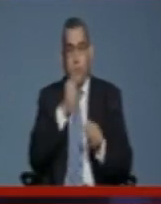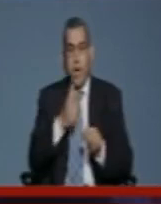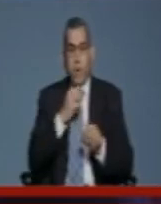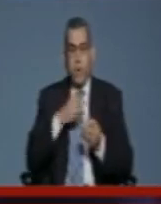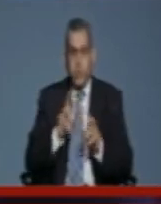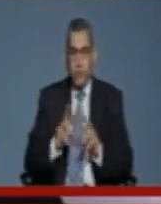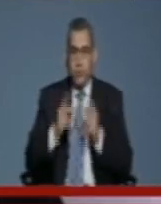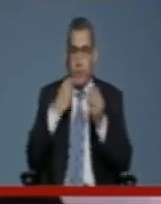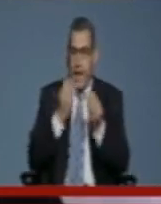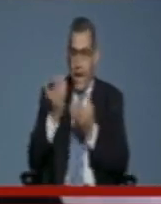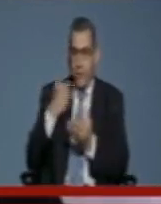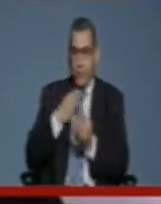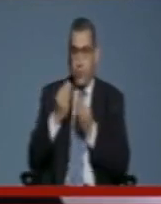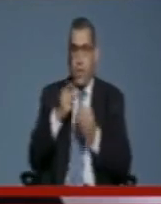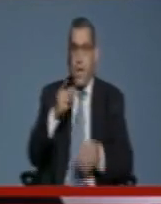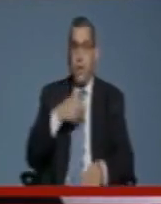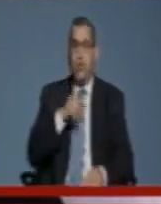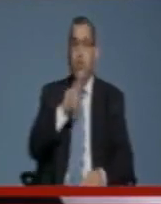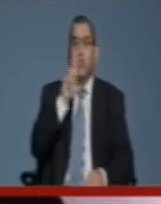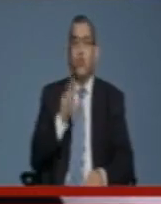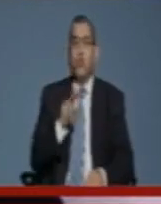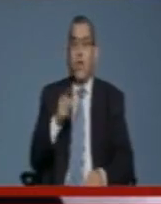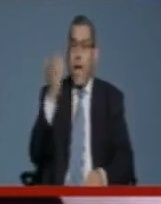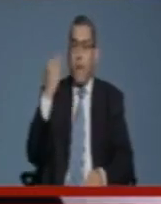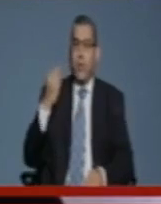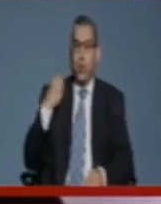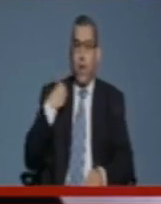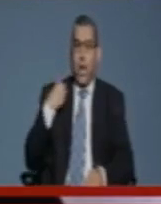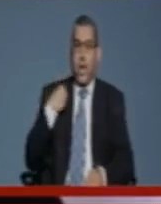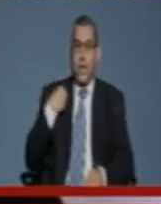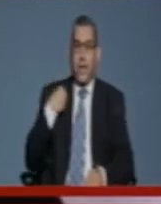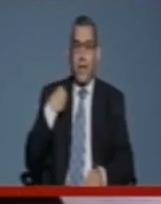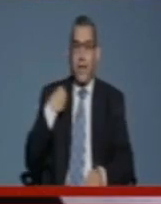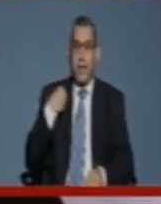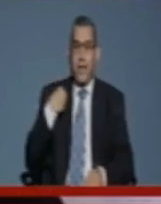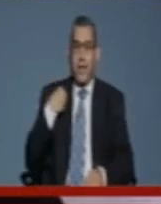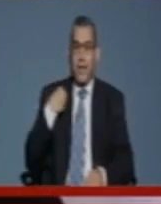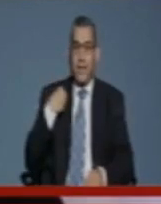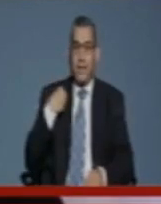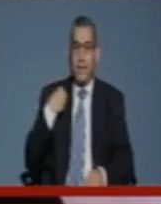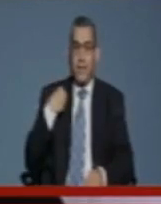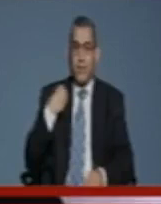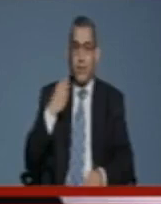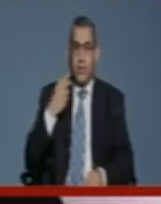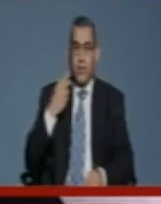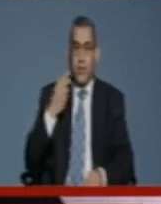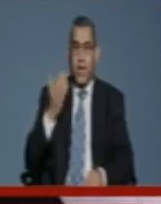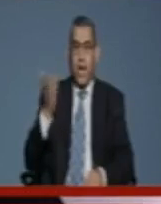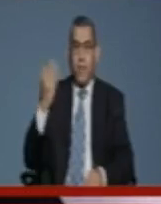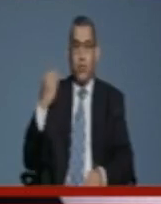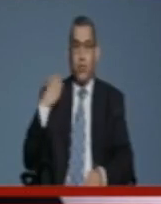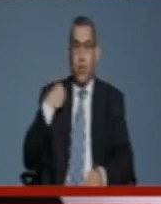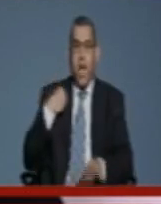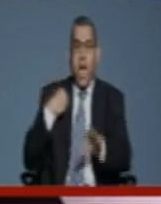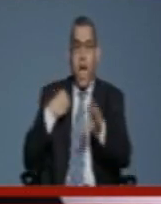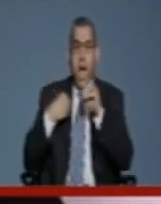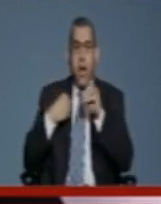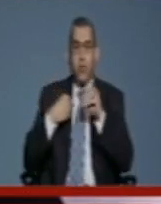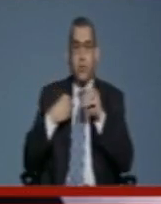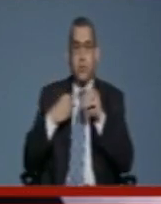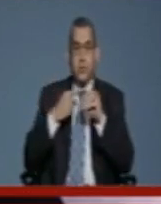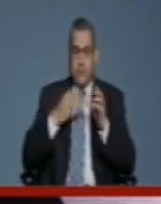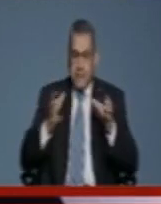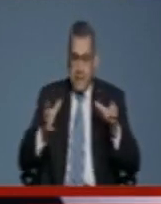اتقال لنا وده يعني من اقتصاديين كتير ان احنا محتاجين نعمل انكماش شديد